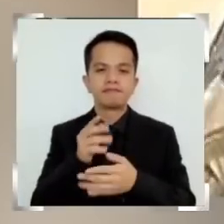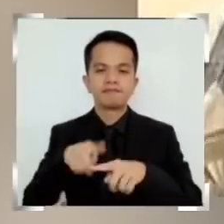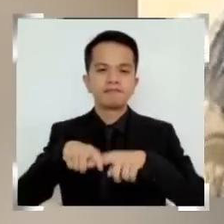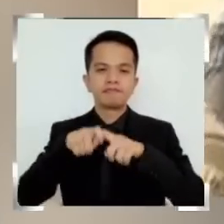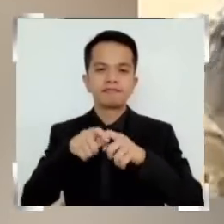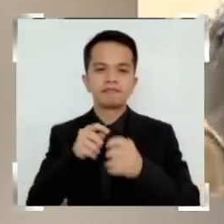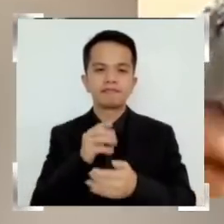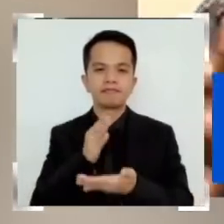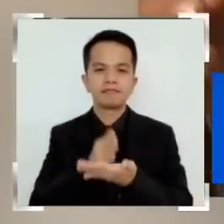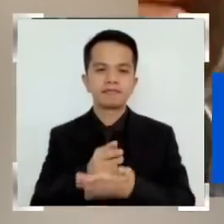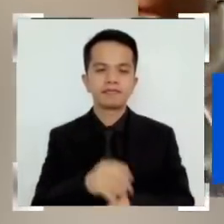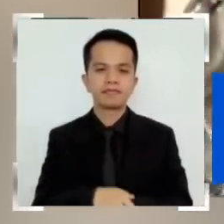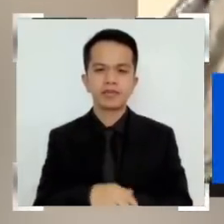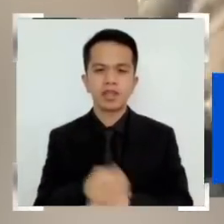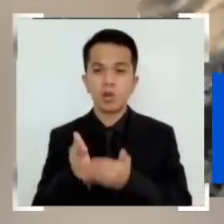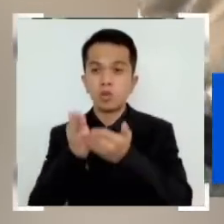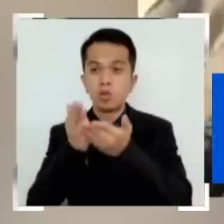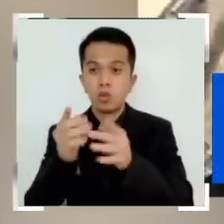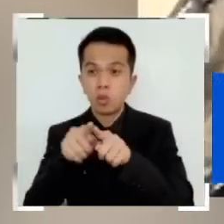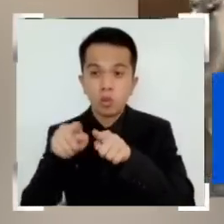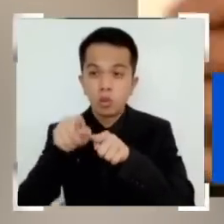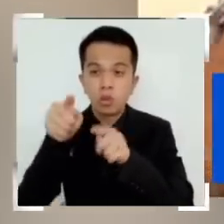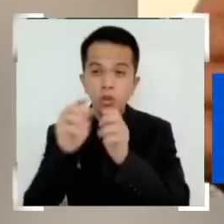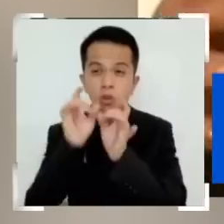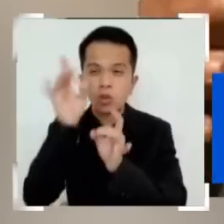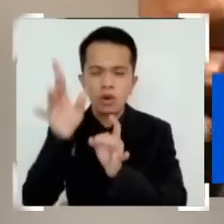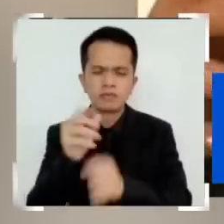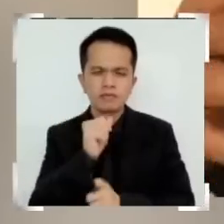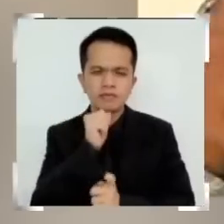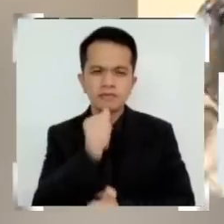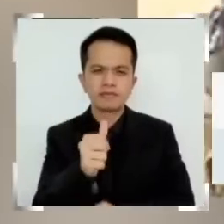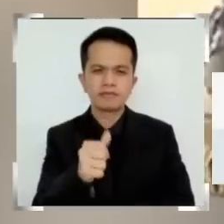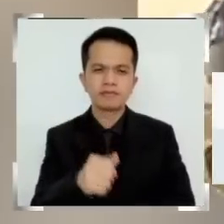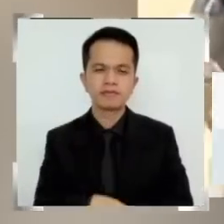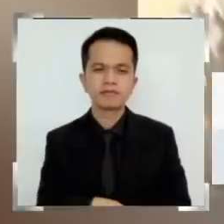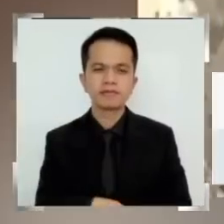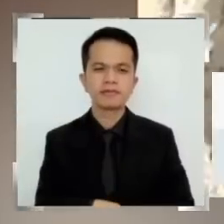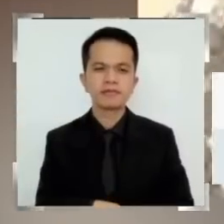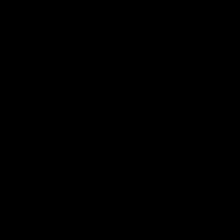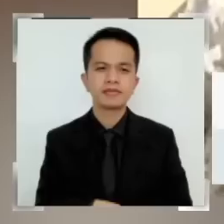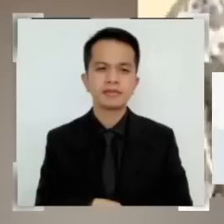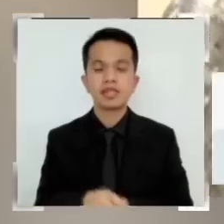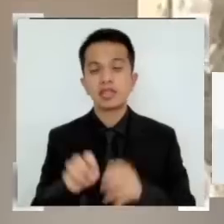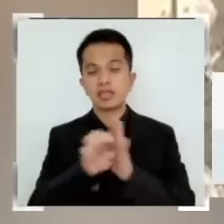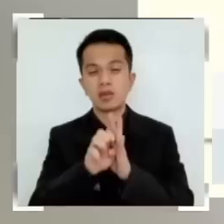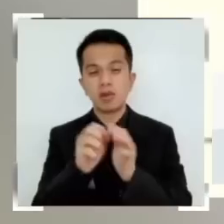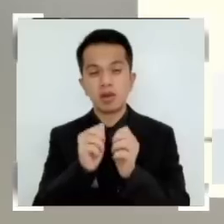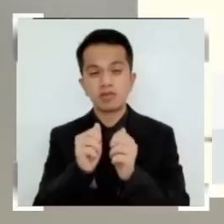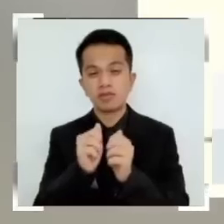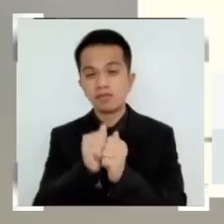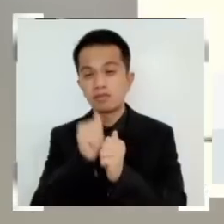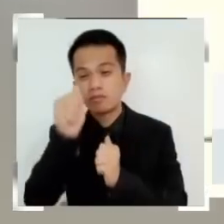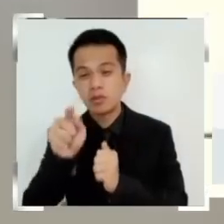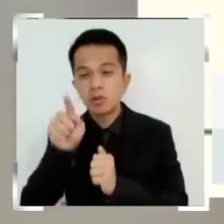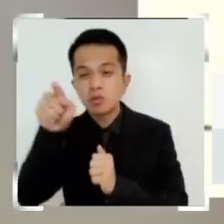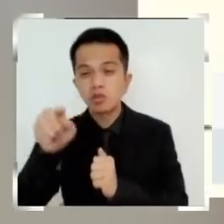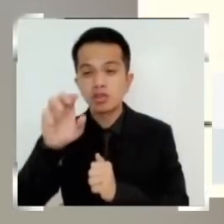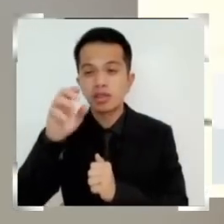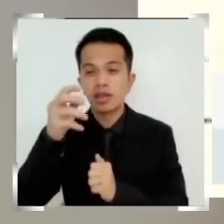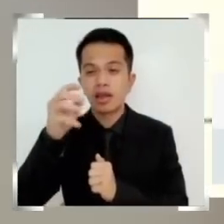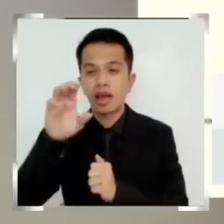pumapalaot ng malayo. Hindi na po sila lumalayo, kagaya ng pumupunta sila ng bandang Kalayan. Pati mga